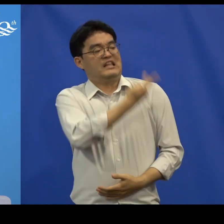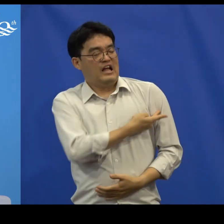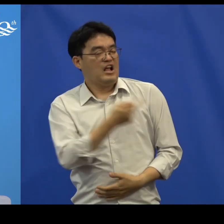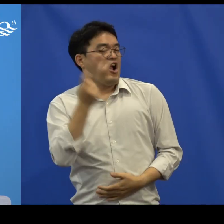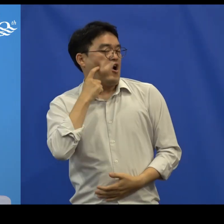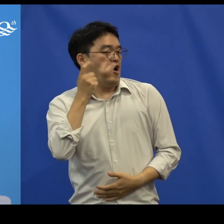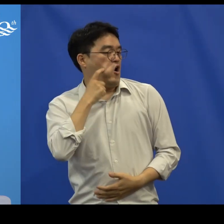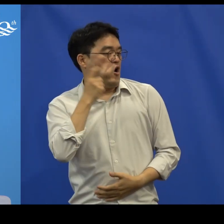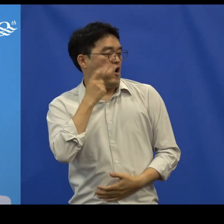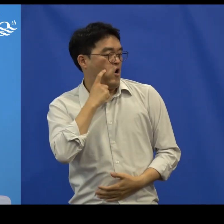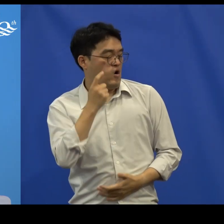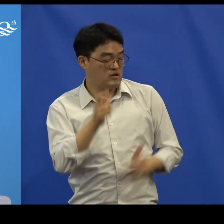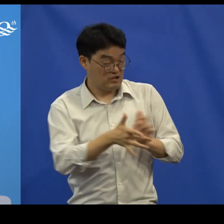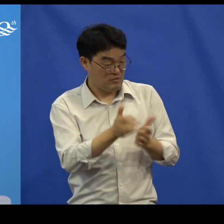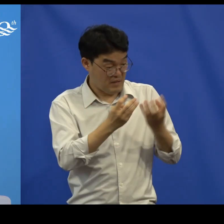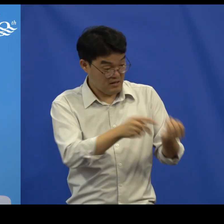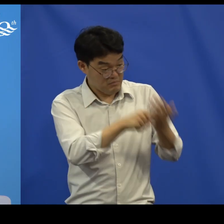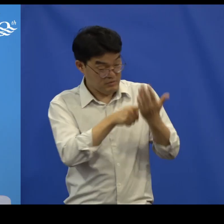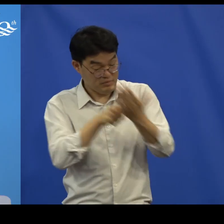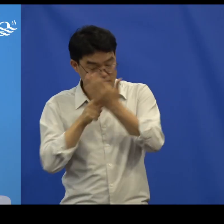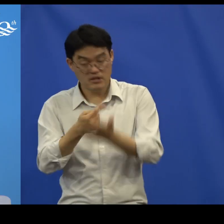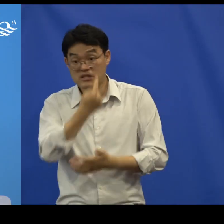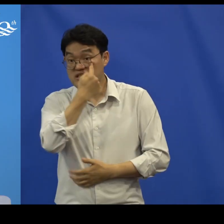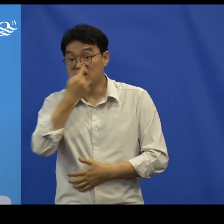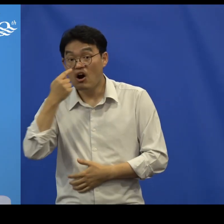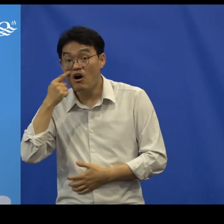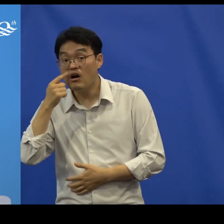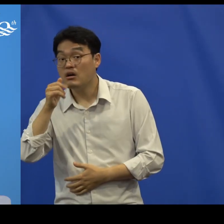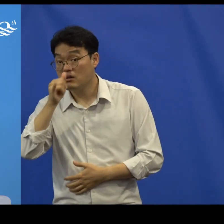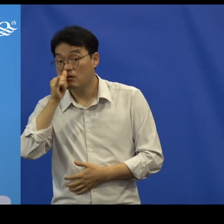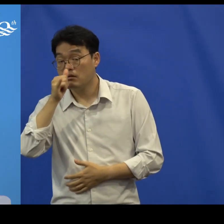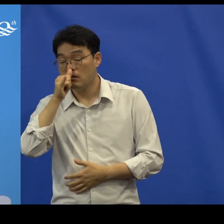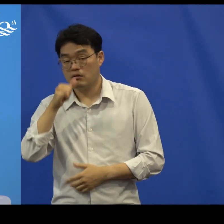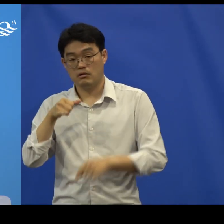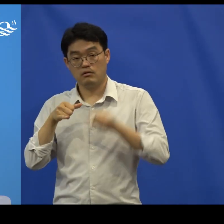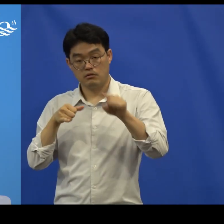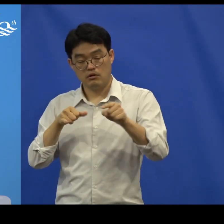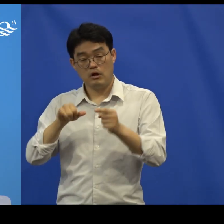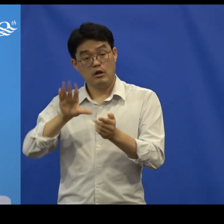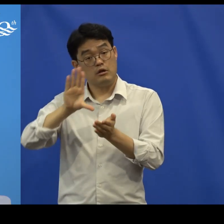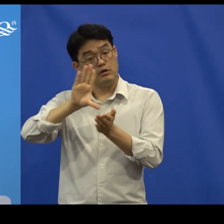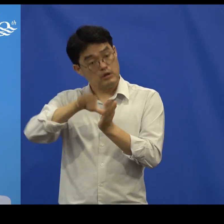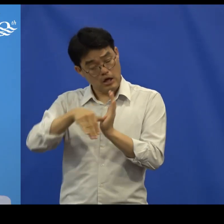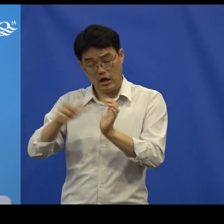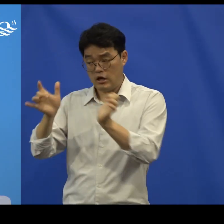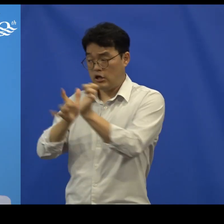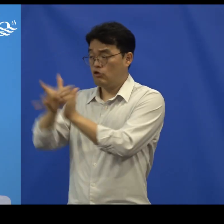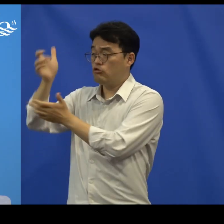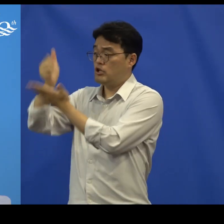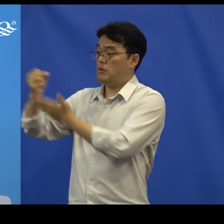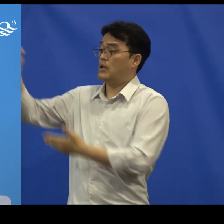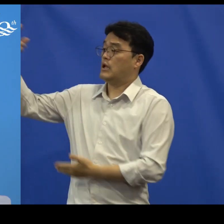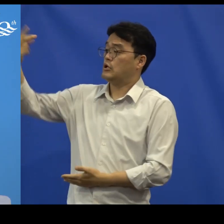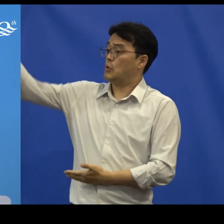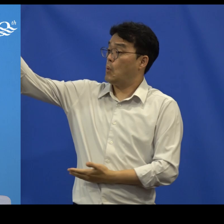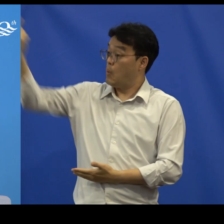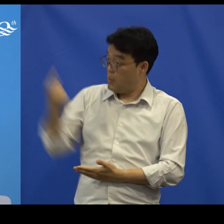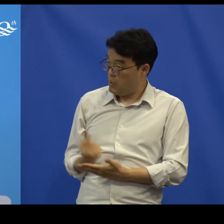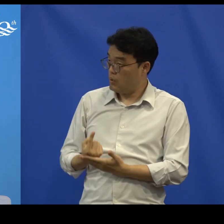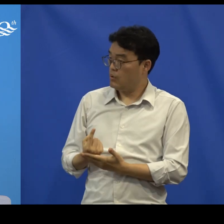많아요. 그런데 그게 있다고 해서 주님이 오시는 건 아니죠. 그런데 일 수도 있다라고 하는 경각심을 가져야 된다는